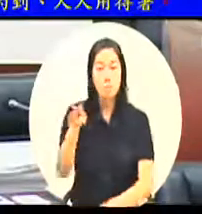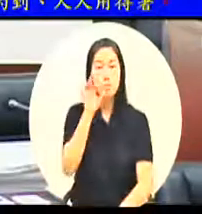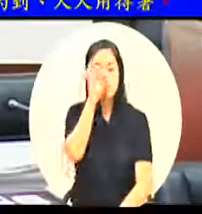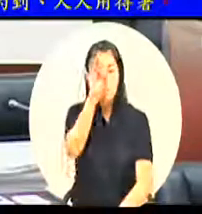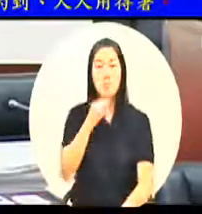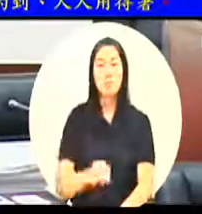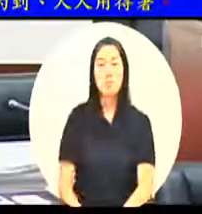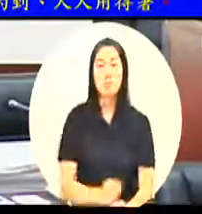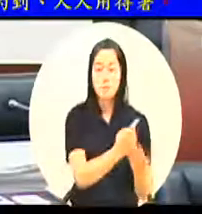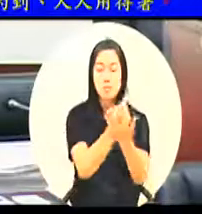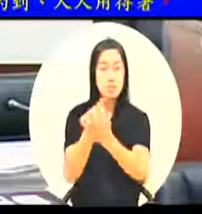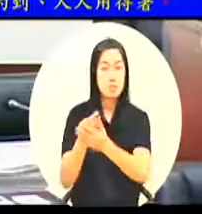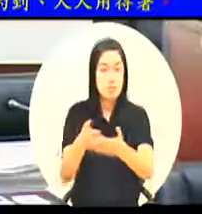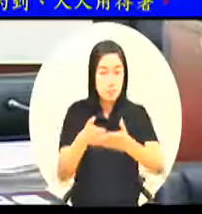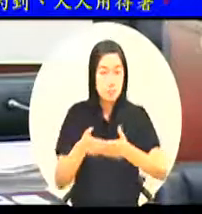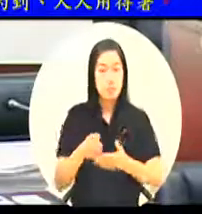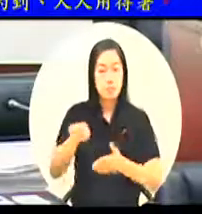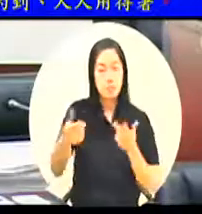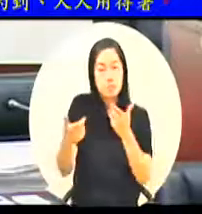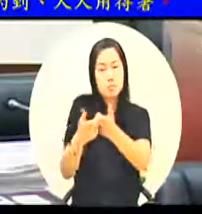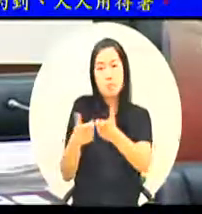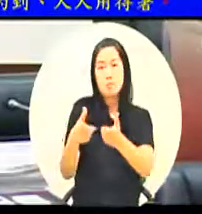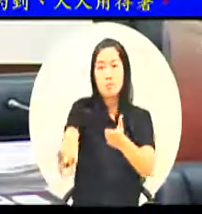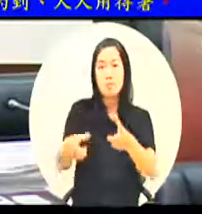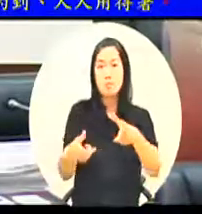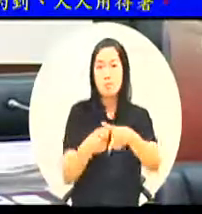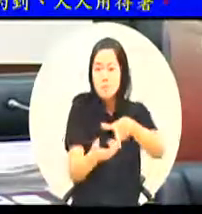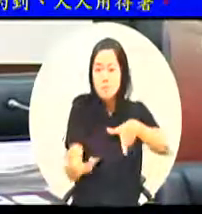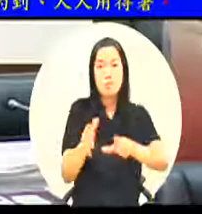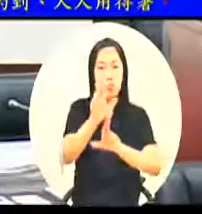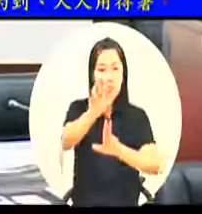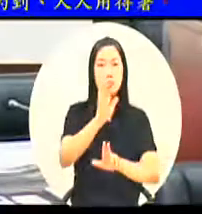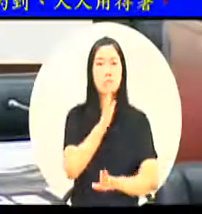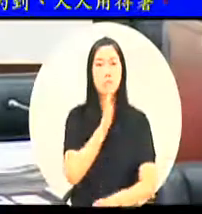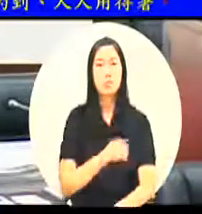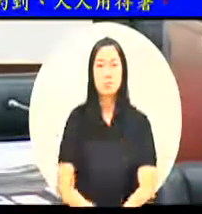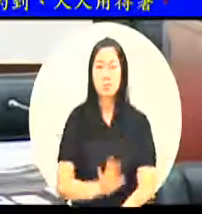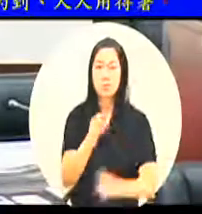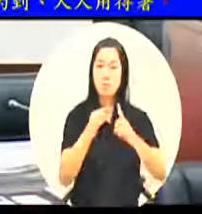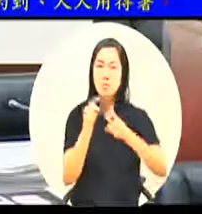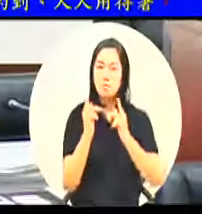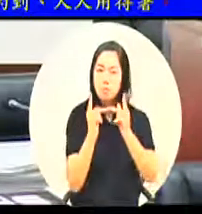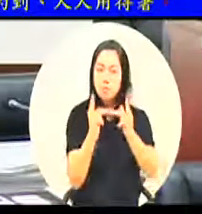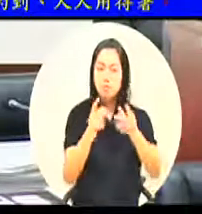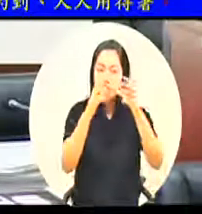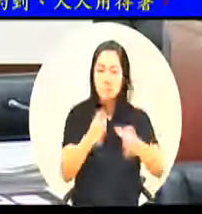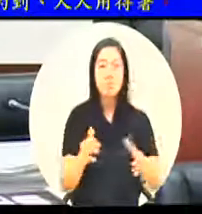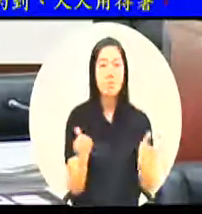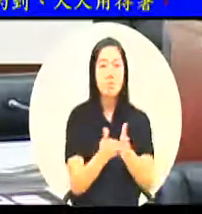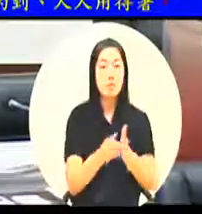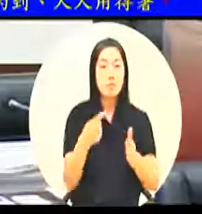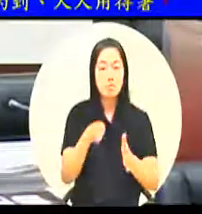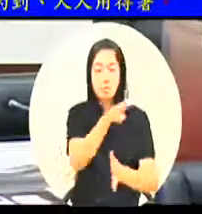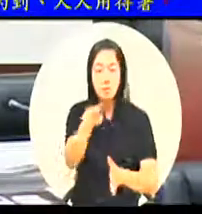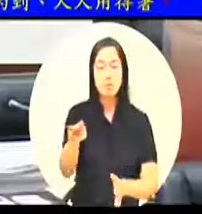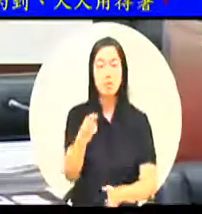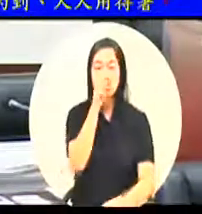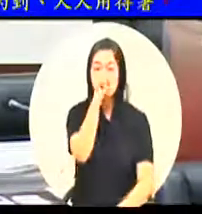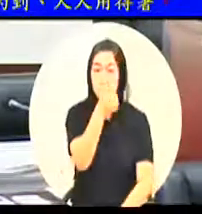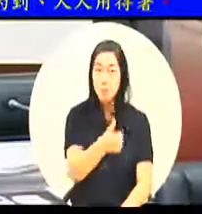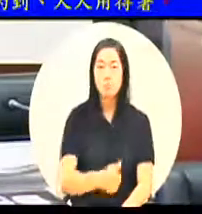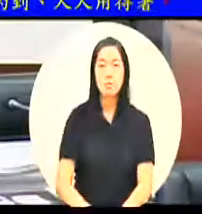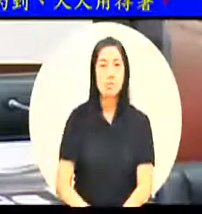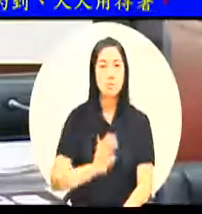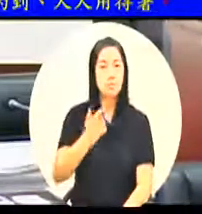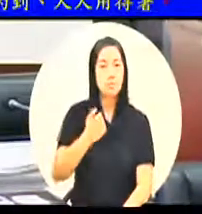着，安尼这才是符合公平正义。你话讲看到好，捷运虽然做落真好真爽，但是我